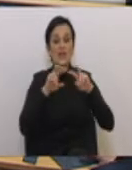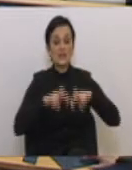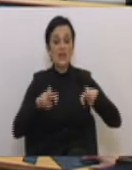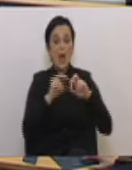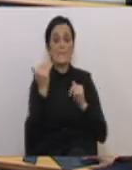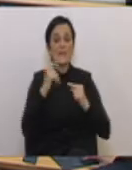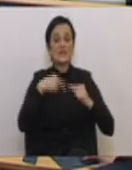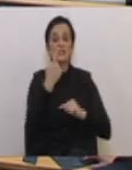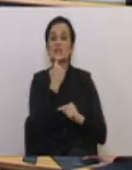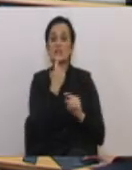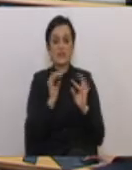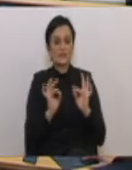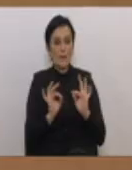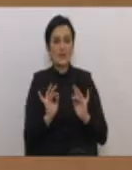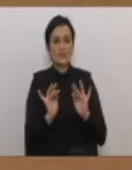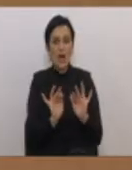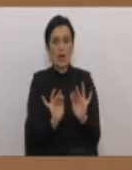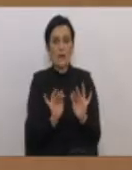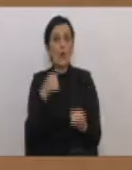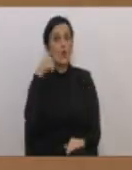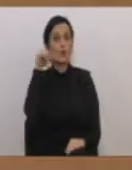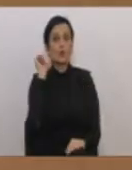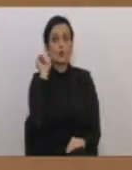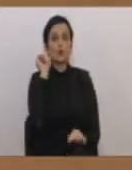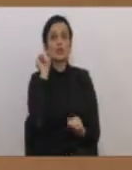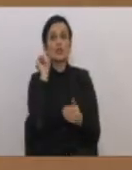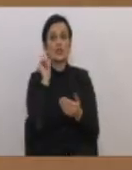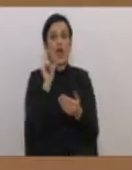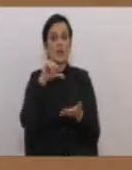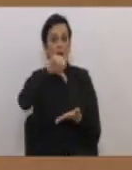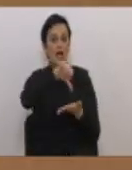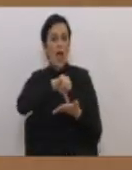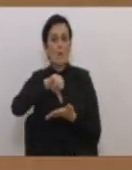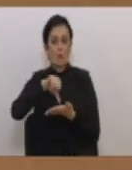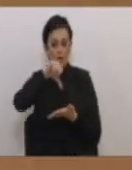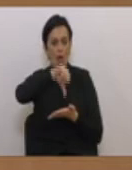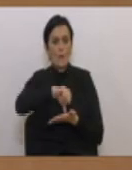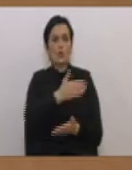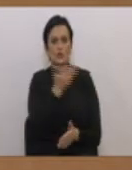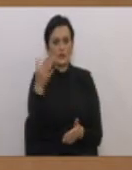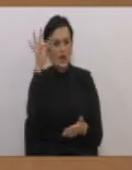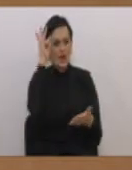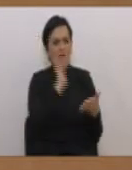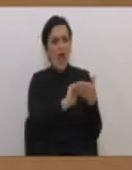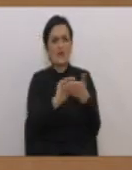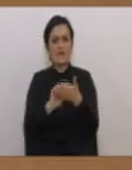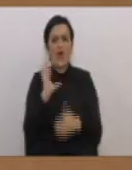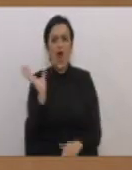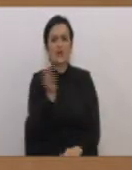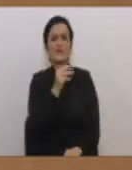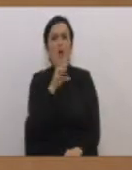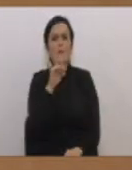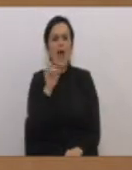მორიგი სისხლის სამართლის საქმე. გუშინდელმა გამოსვლამ ალბათ ყველას გაგვახსენა მარკესის